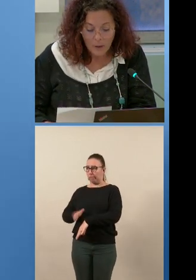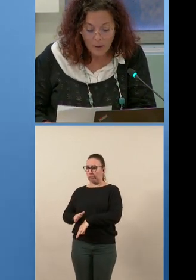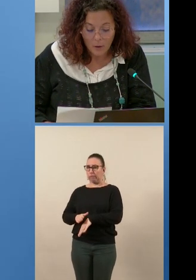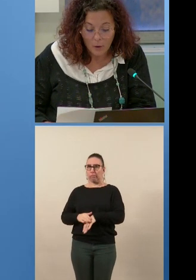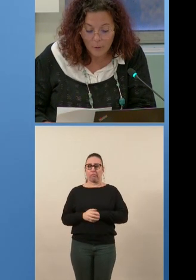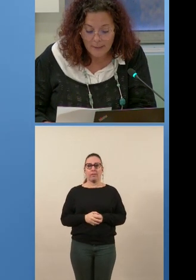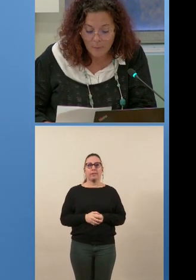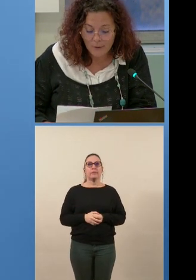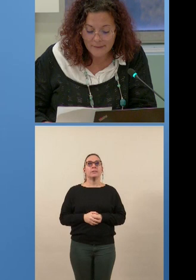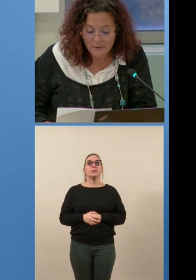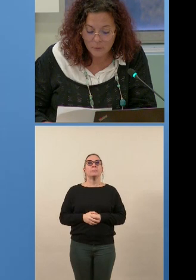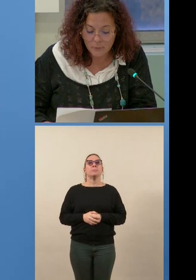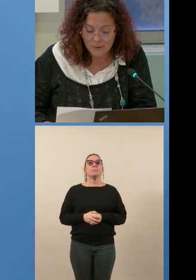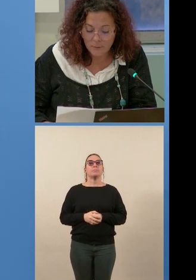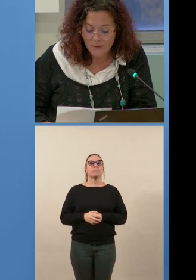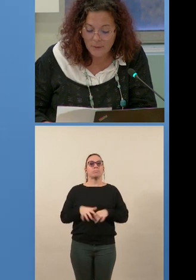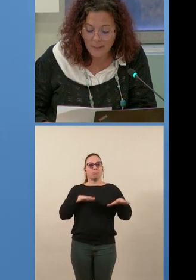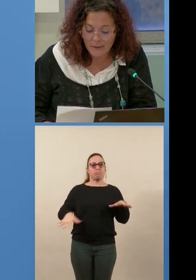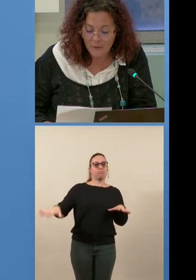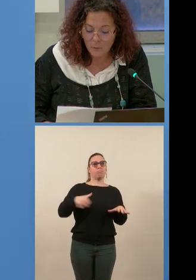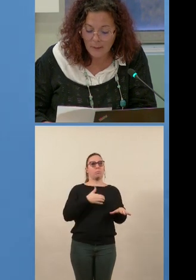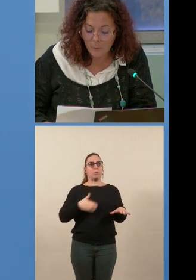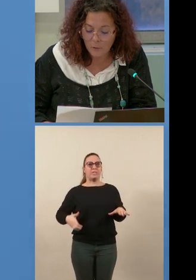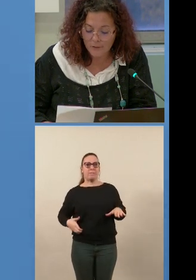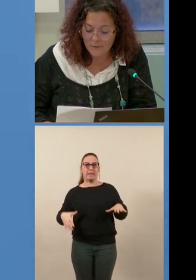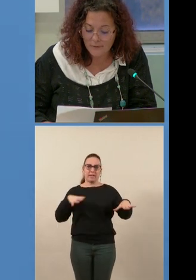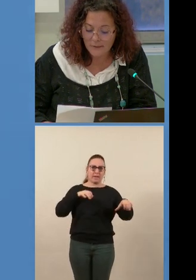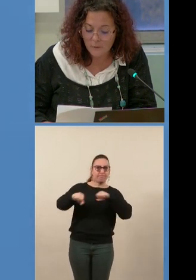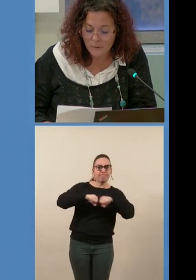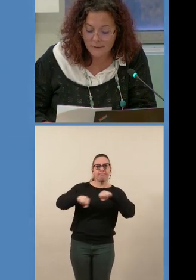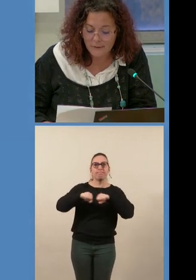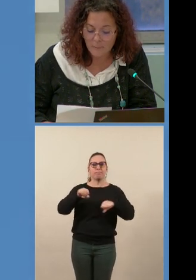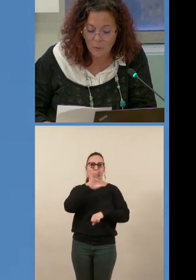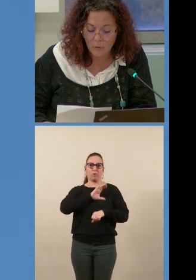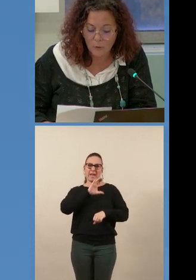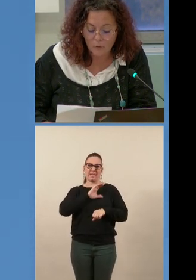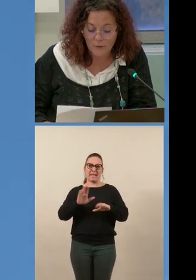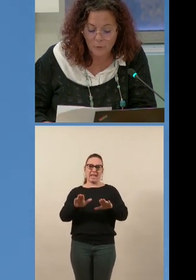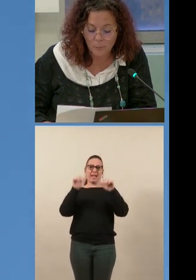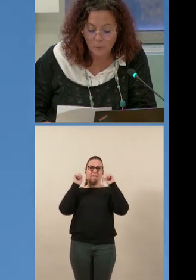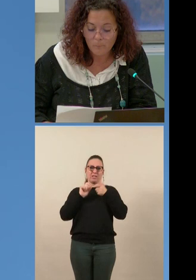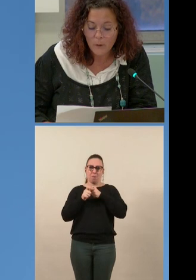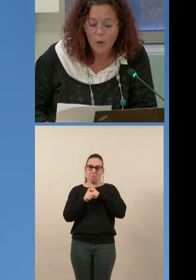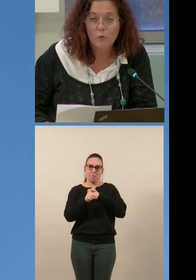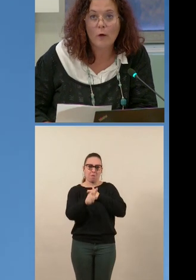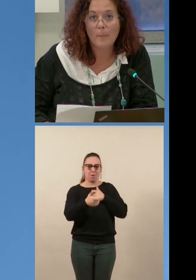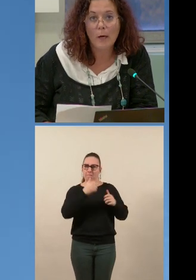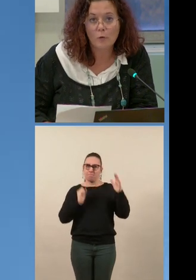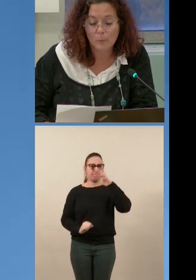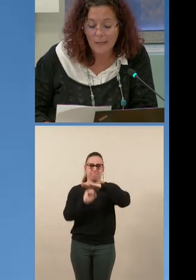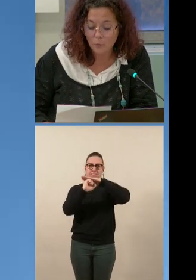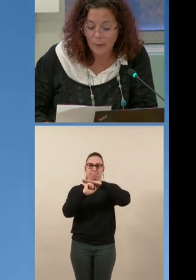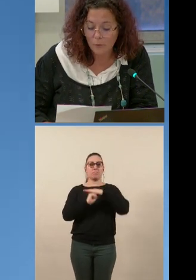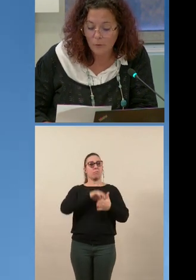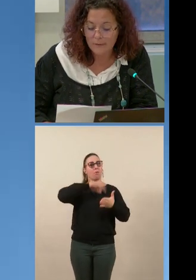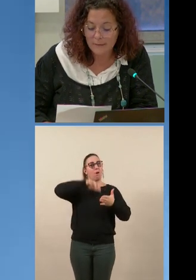je localement les actions des municipalités sont là pour tenter d'endiguer ce système autant que faire se peut ce rapport est